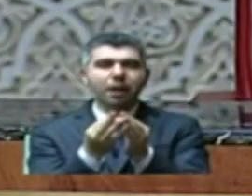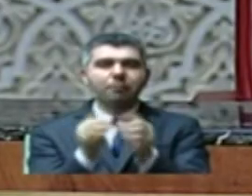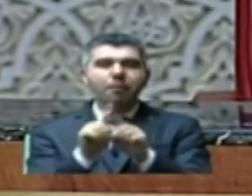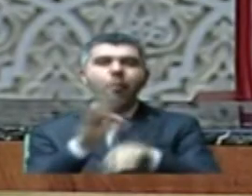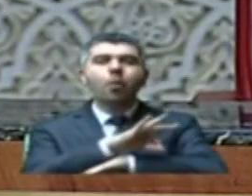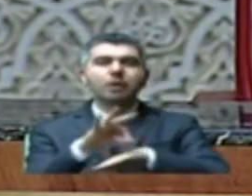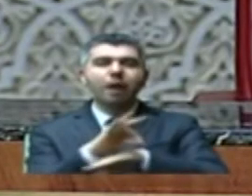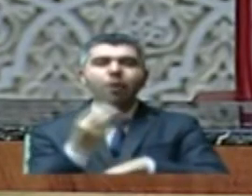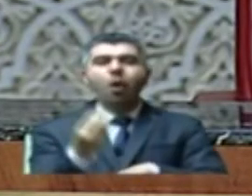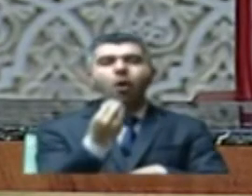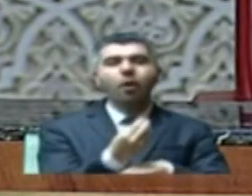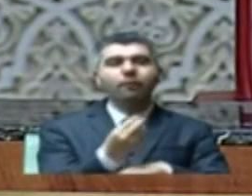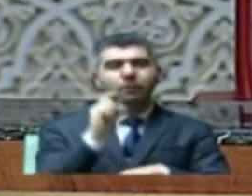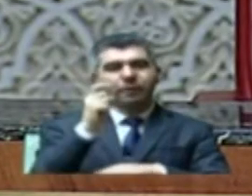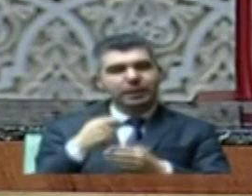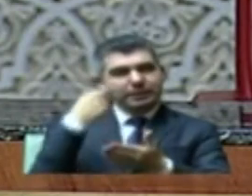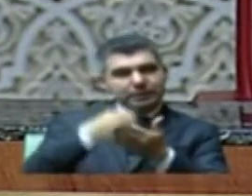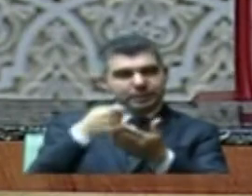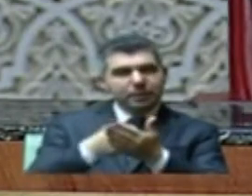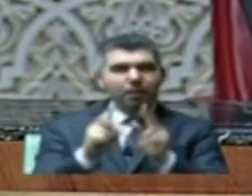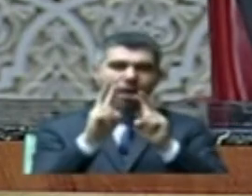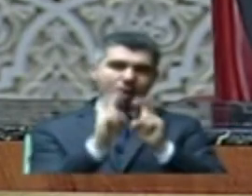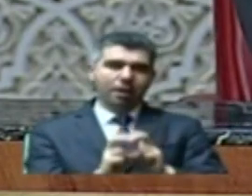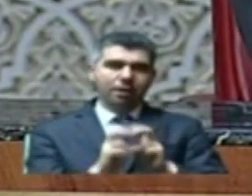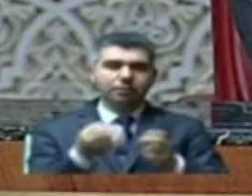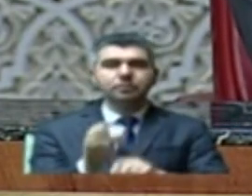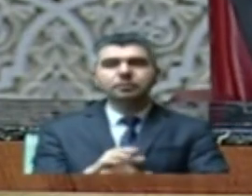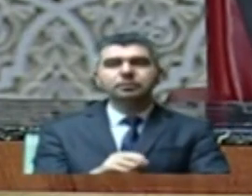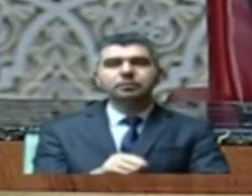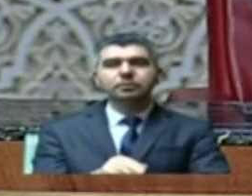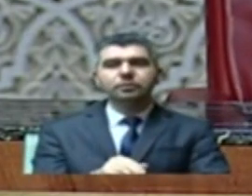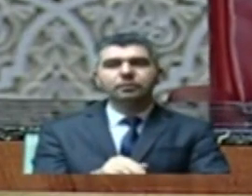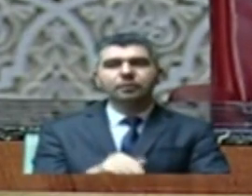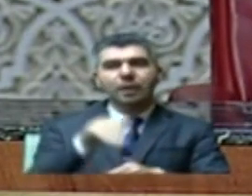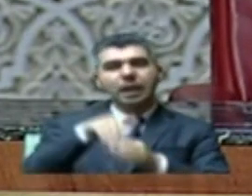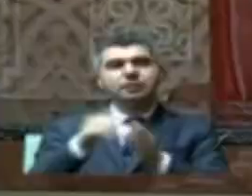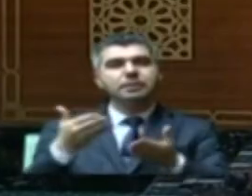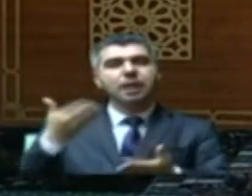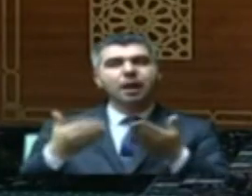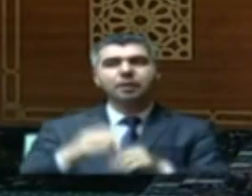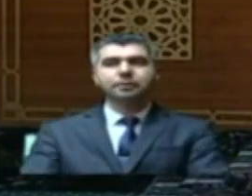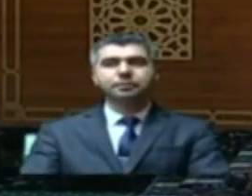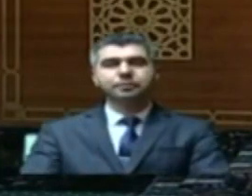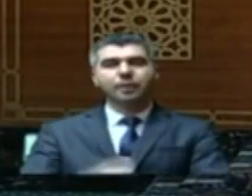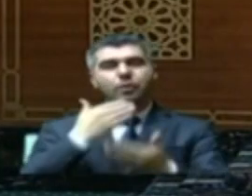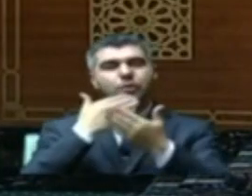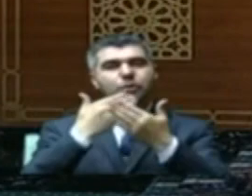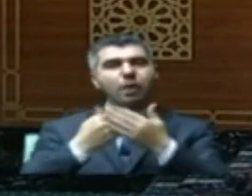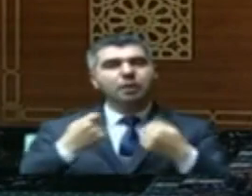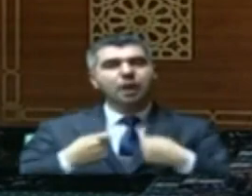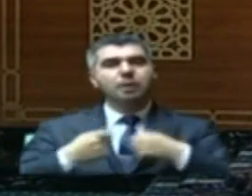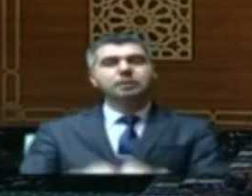السادة المستشارين من فريق الاستقلالي للوحدة والتعادل لتقديم السؤال. تفضل سيد المستشار. شكرا سيد